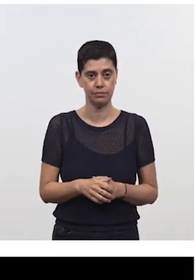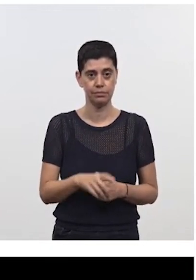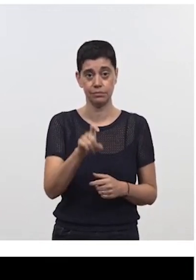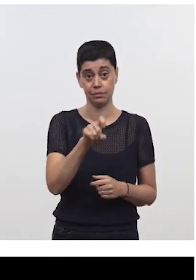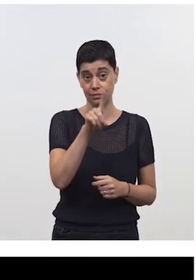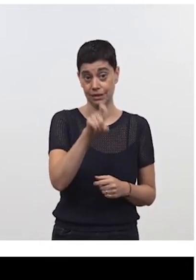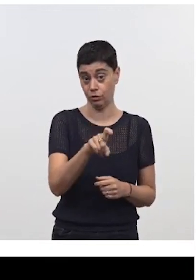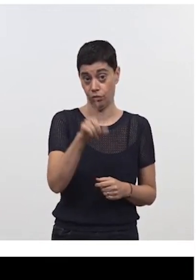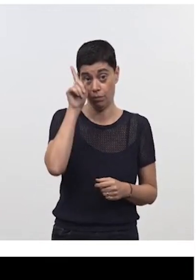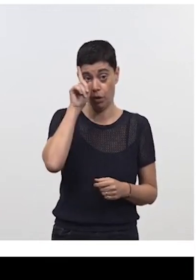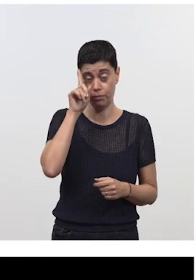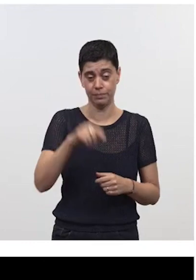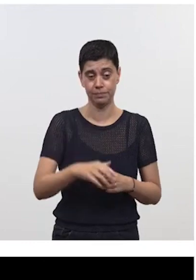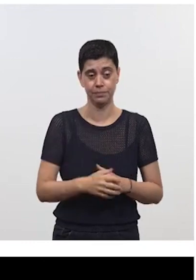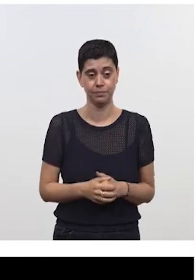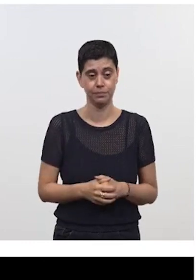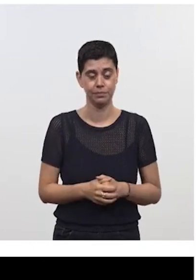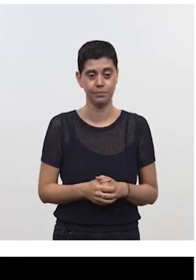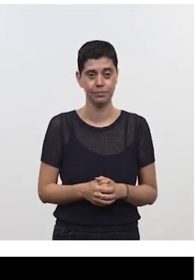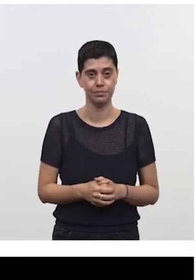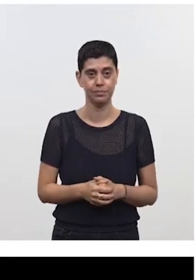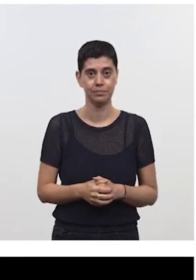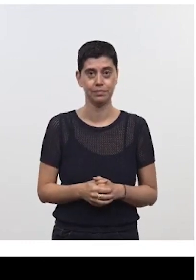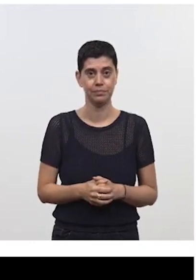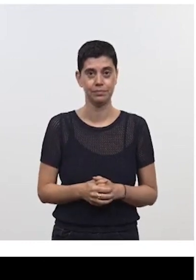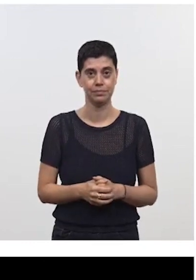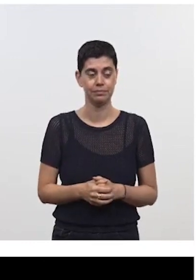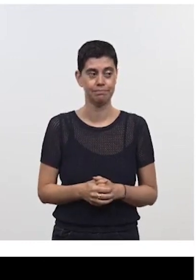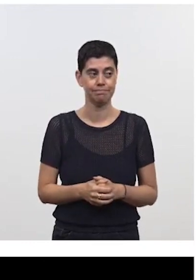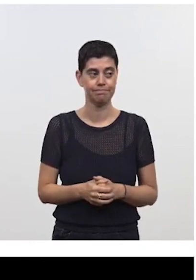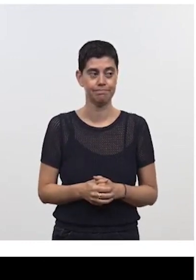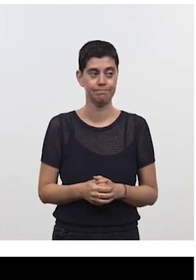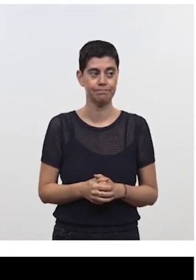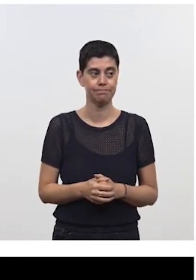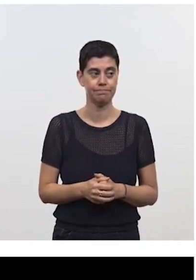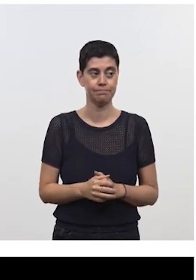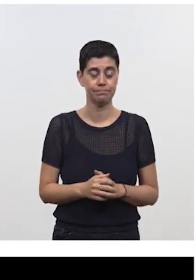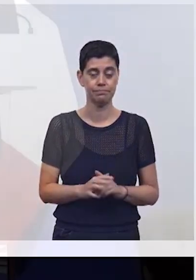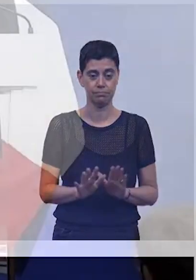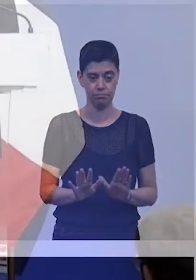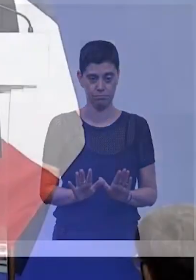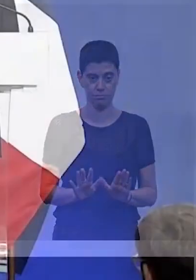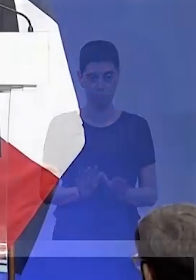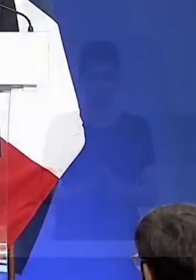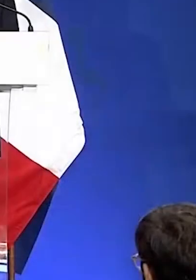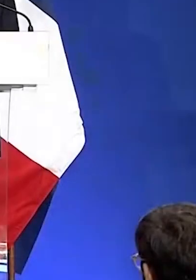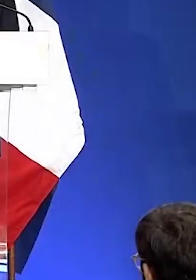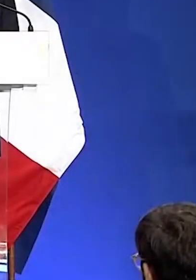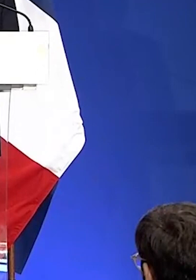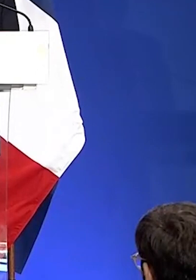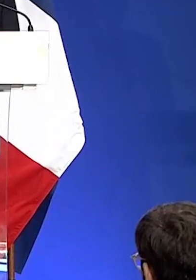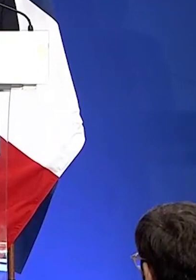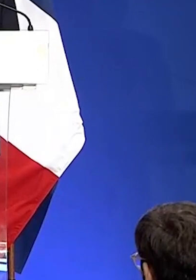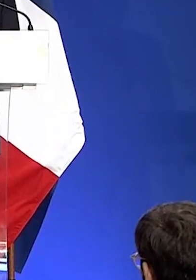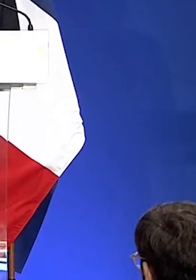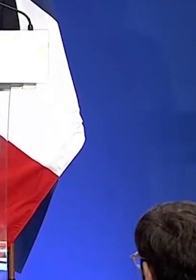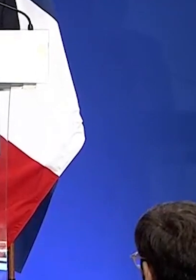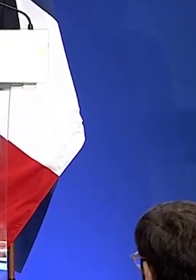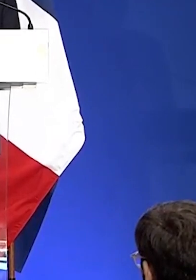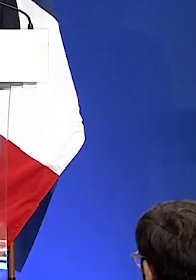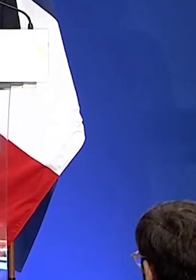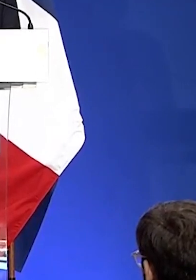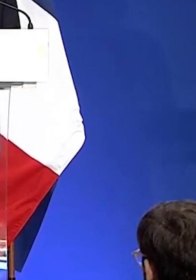Ebene mit anderen Partnern auf EU-Fördermittel beworben und die französische Rüstungsseite